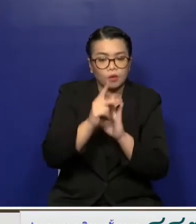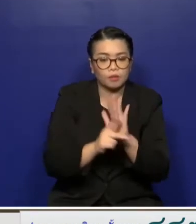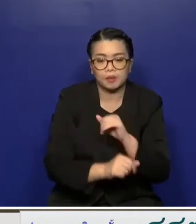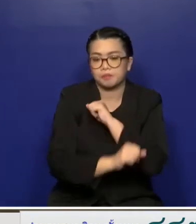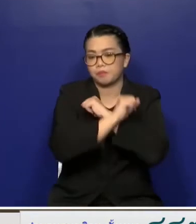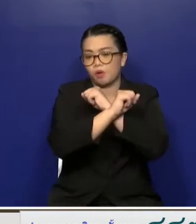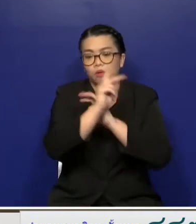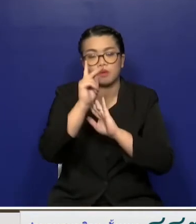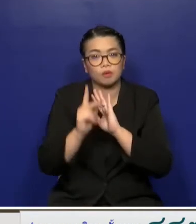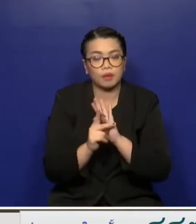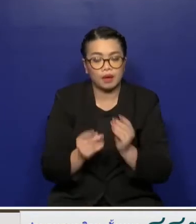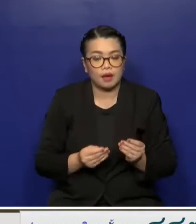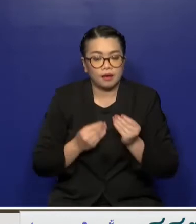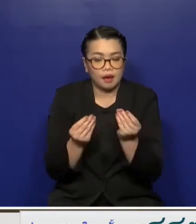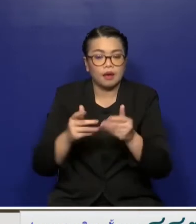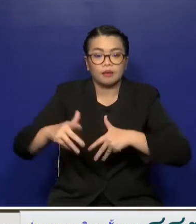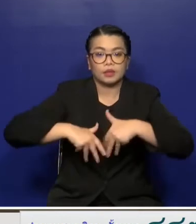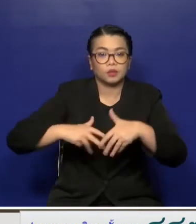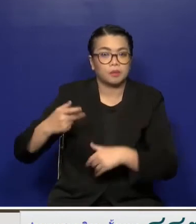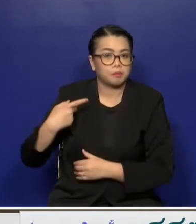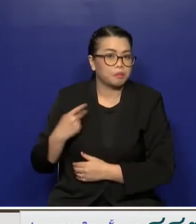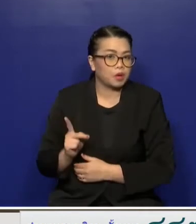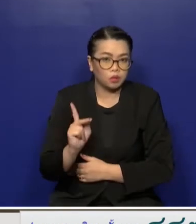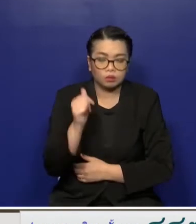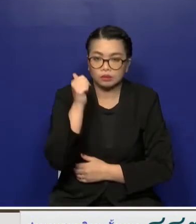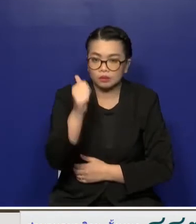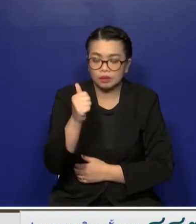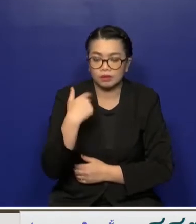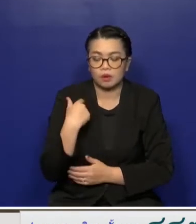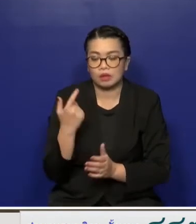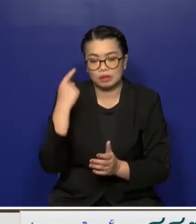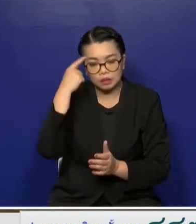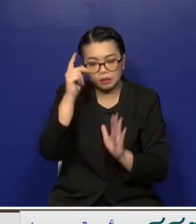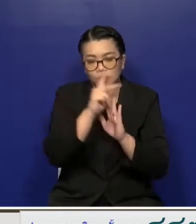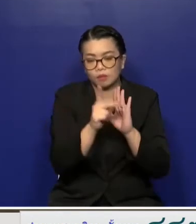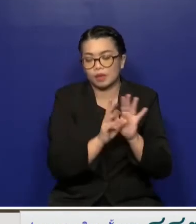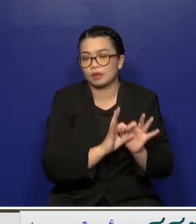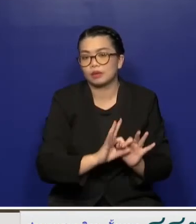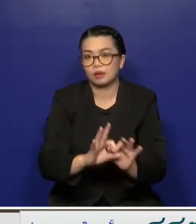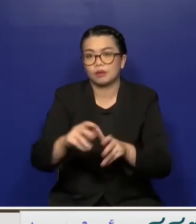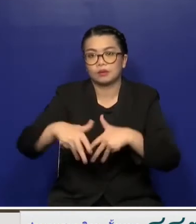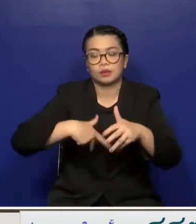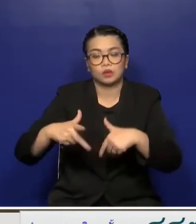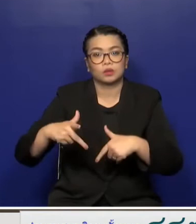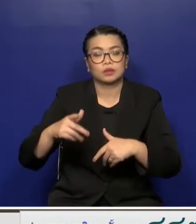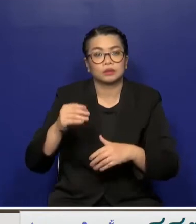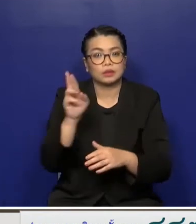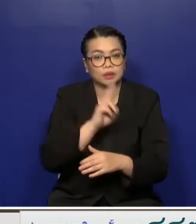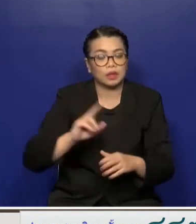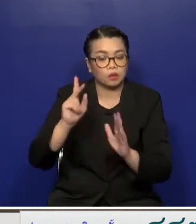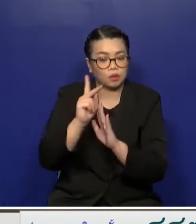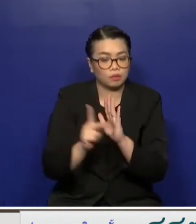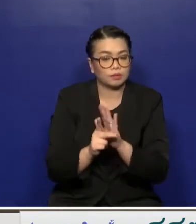ายเพื่อประโยชน์ประชาชนและออกกฎหมายเพื่อที่จะกระจายอำนาจไปสู่ประชาชนเพราะวันนี้ผมจะต้องพูดถึงหลักการ